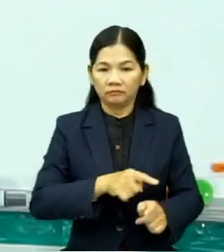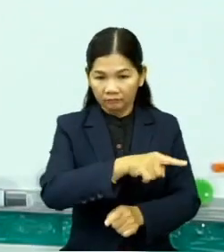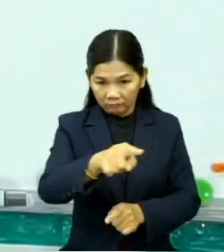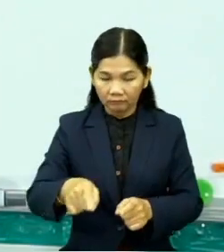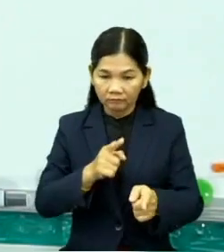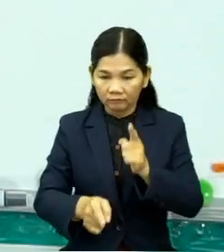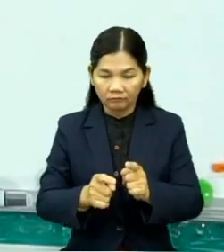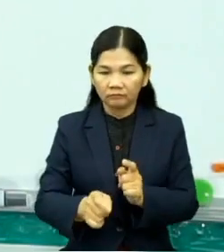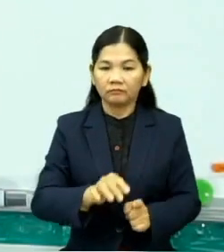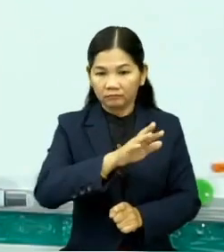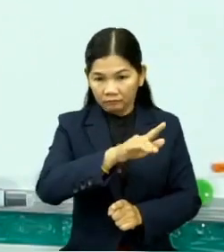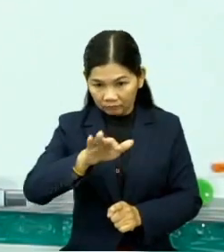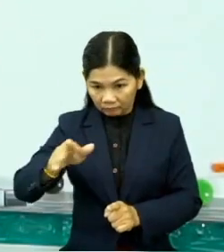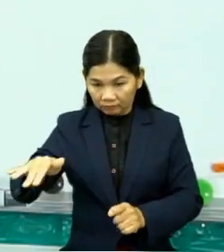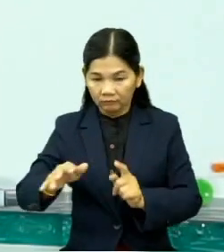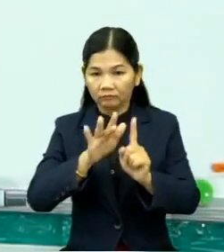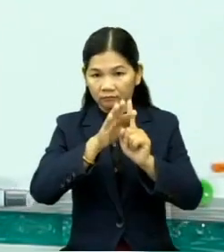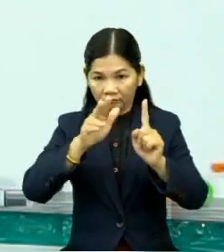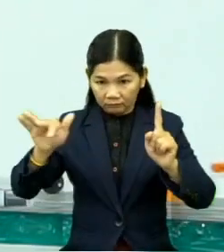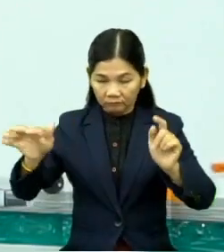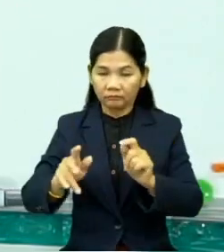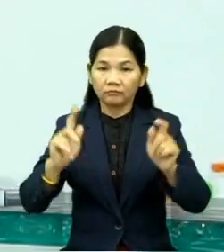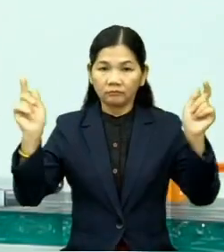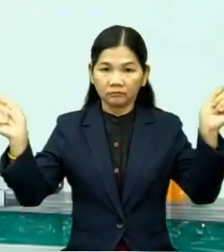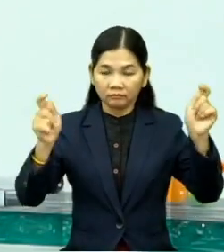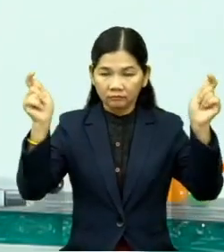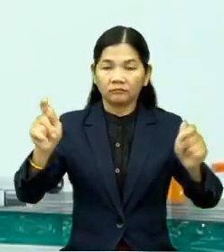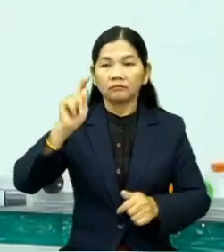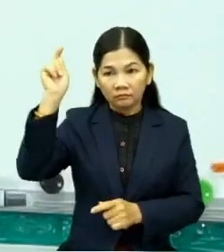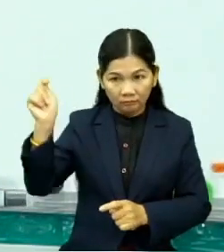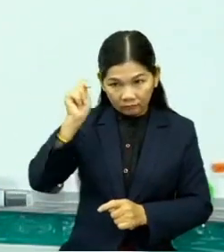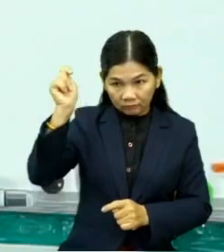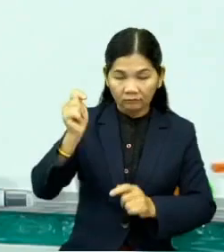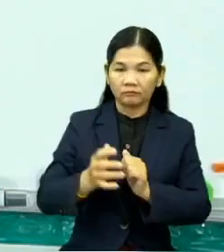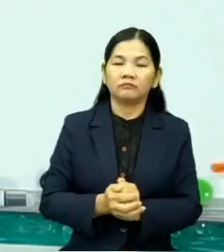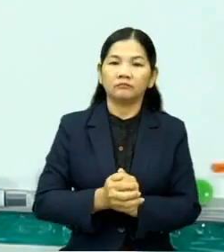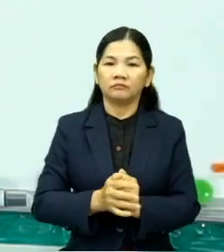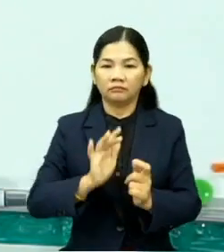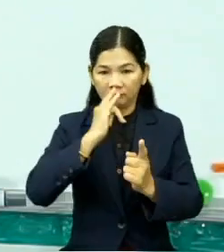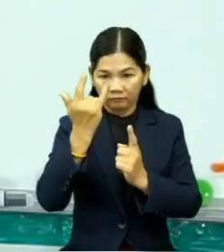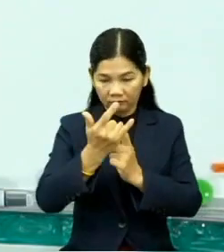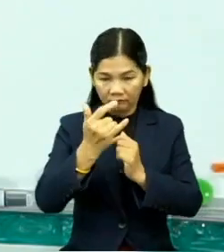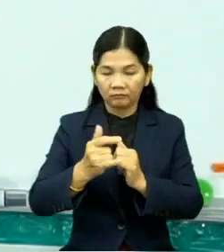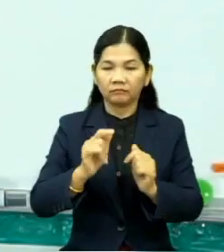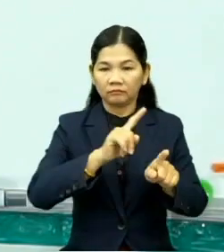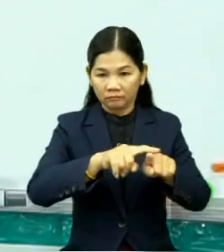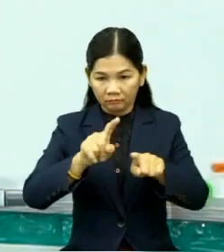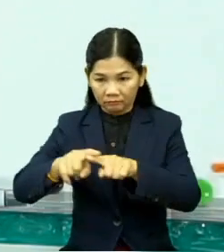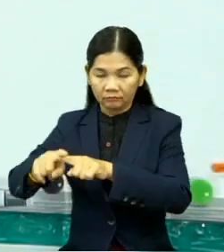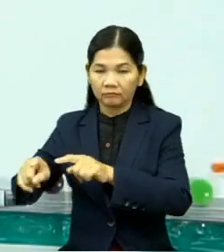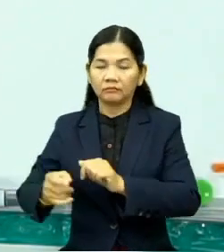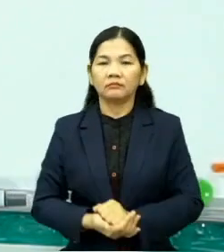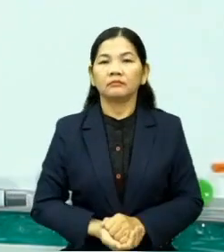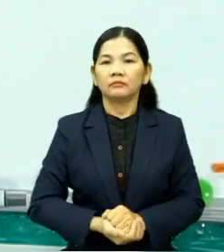ទភ្លេងស្របតាមពិធីបុណ្យប្រពៃណីផ្សេងផ្សេ